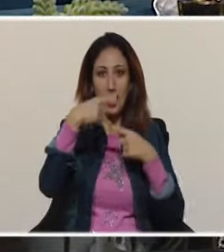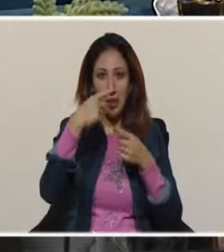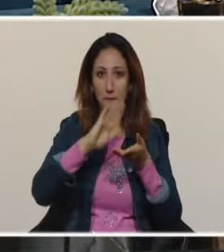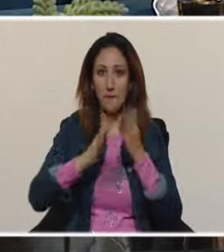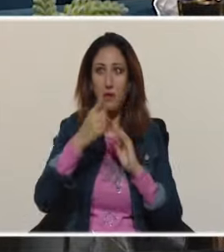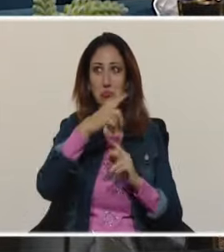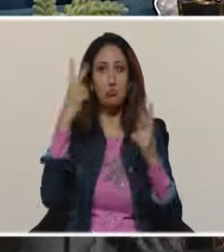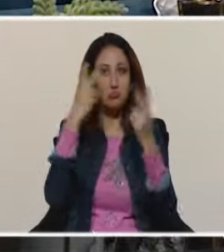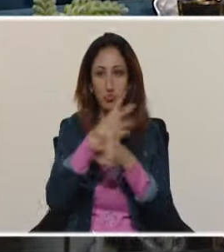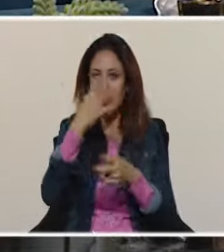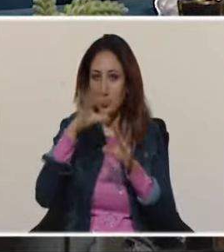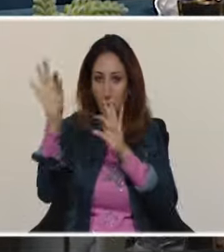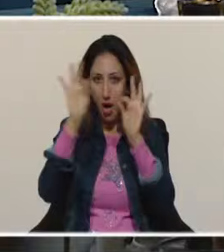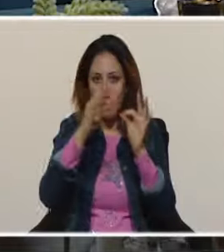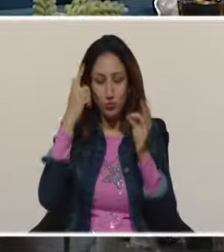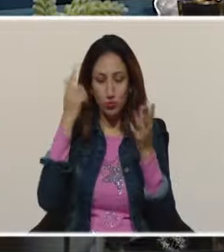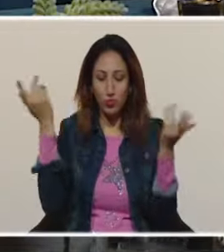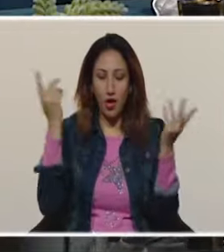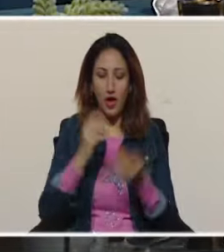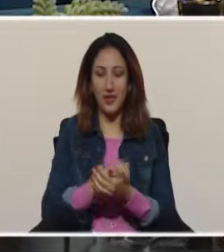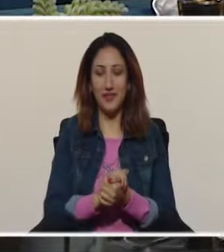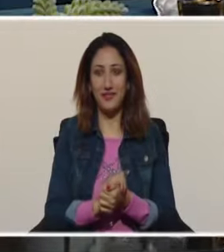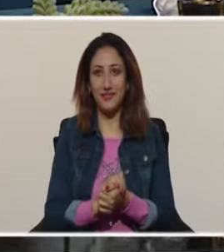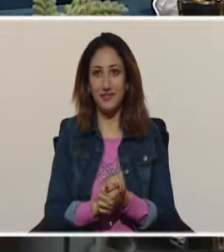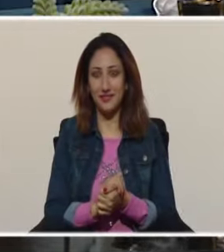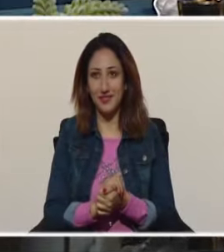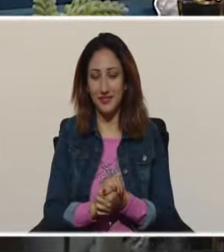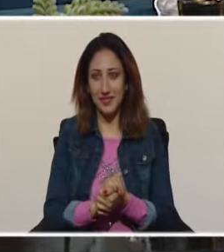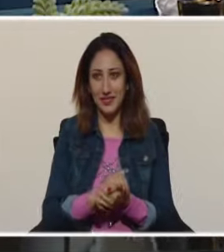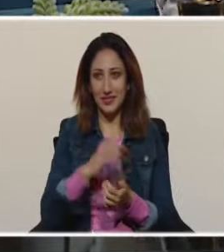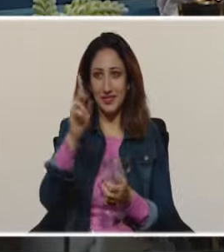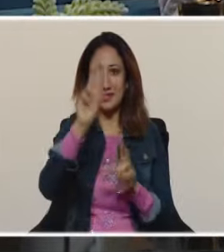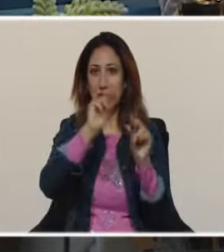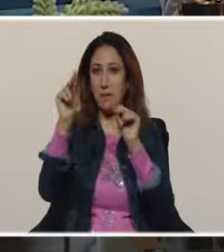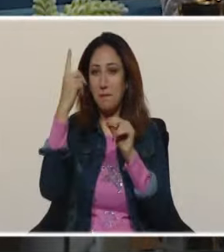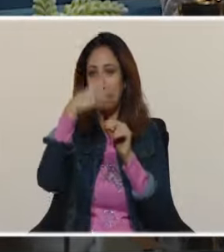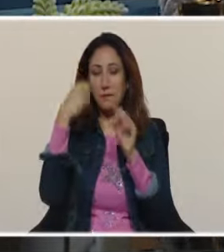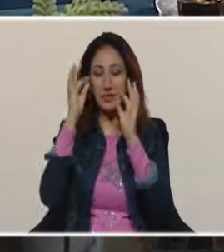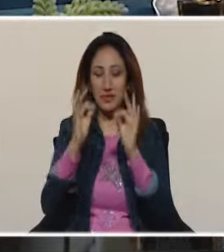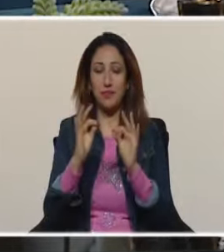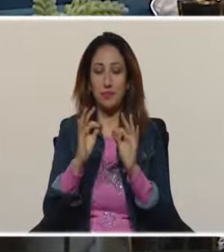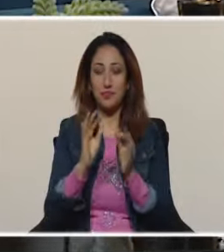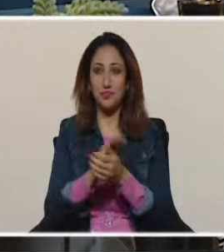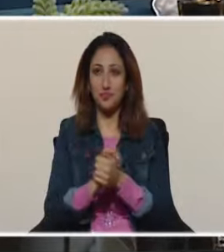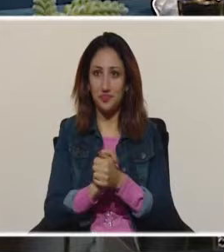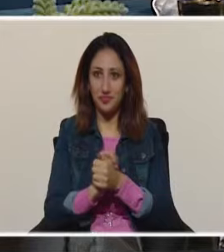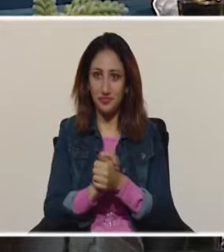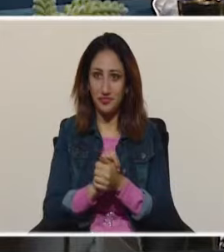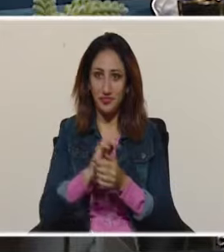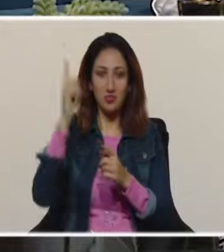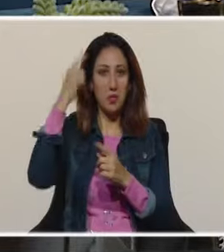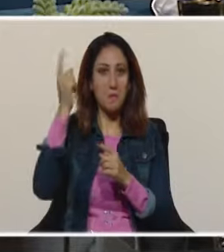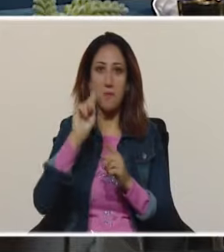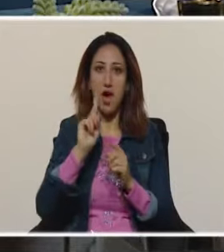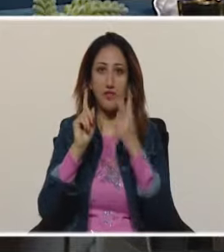ولا خد باله ان الشخص الاولاني اللي قبله هو يعني مختلف عن الشخص الثاني اللي اتكلم معاه، ولحد دلوقتي ما يعرفش